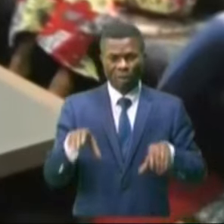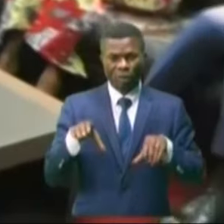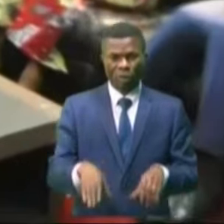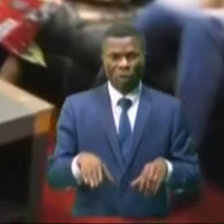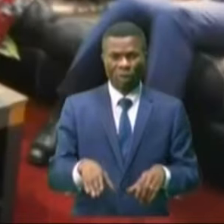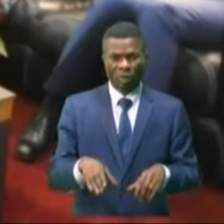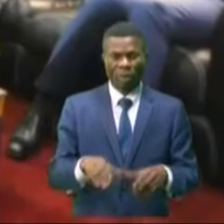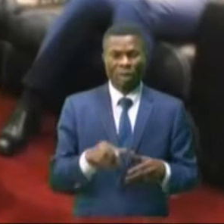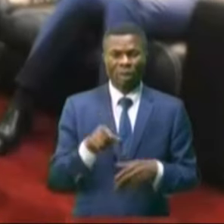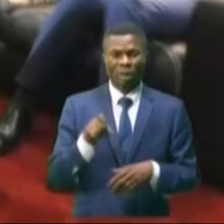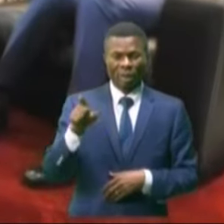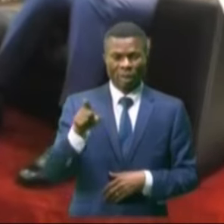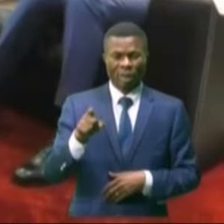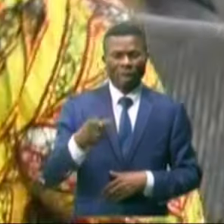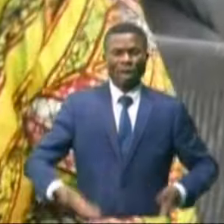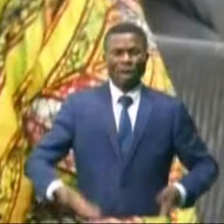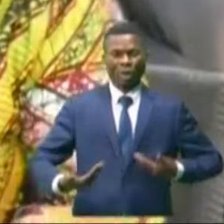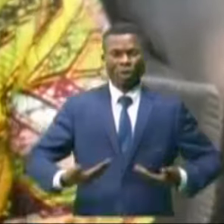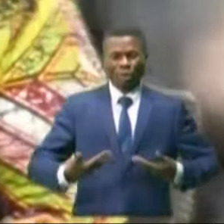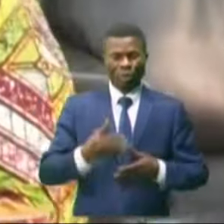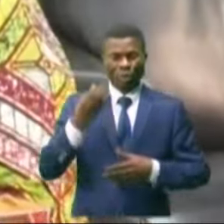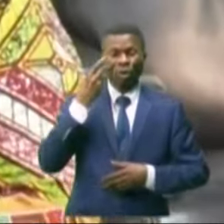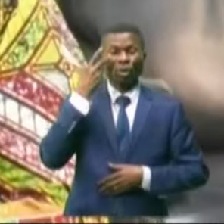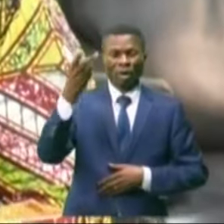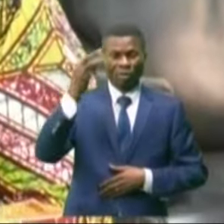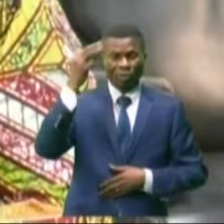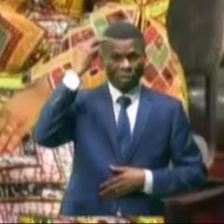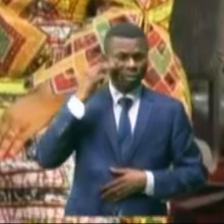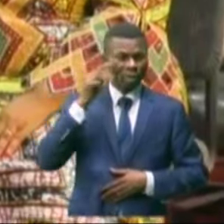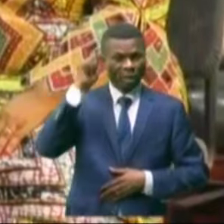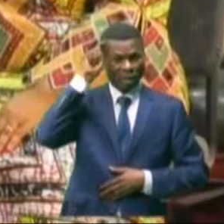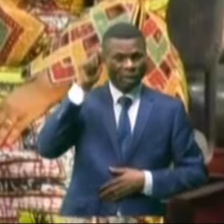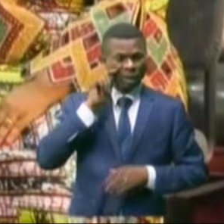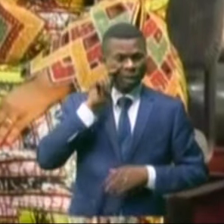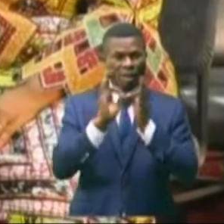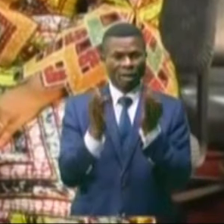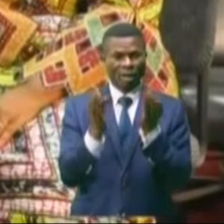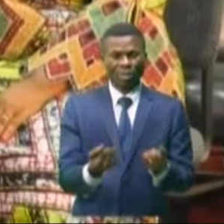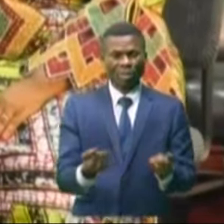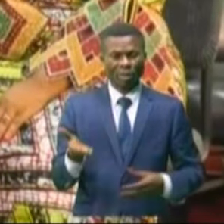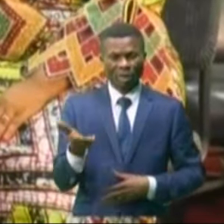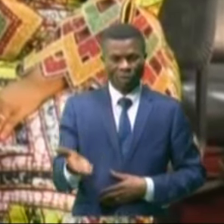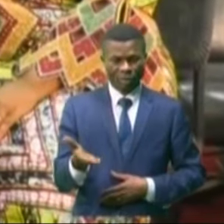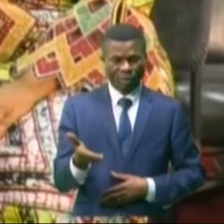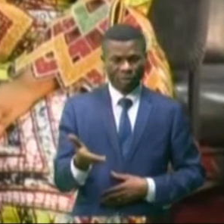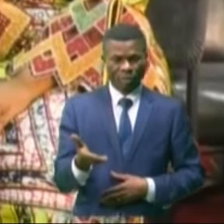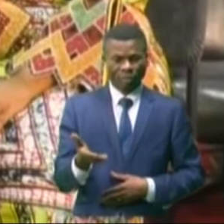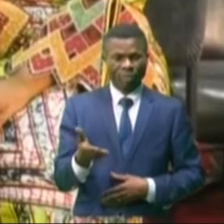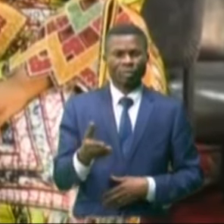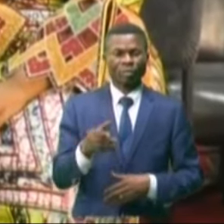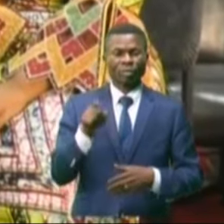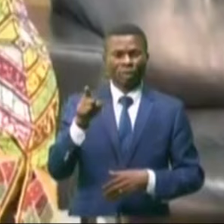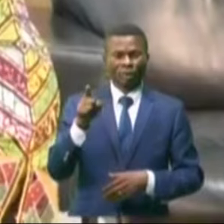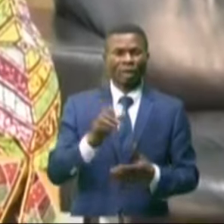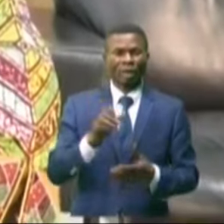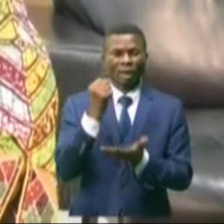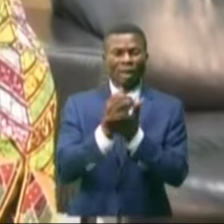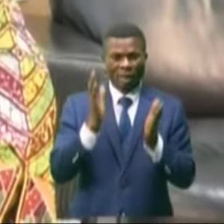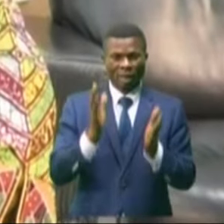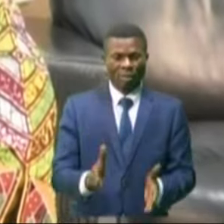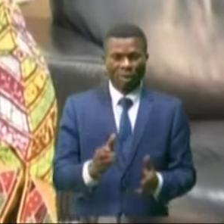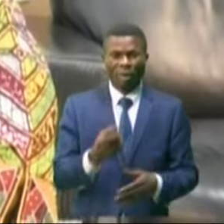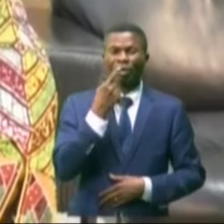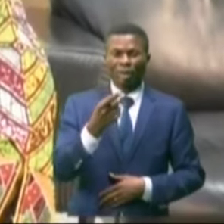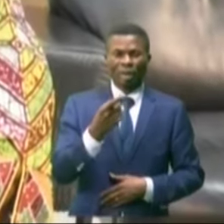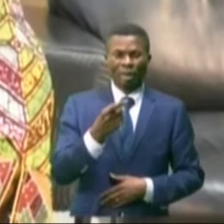Alison King, s'aligne à la vision de la ministre du Genre, Famille et Enfants, Léonie Kandolo-Omoyi. Ceci dans